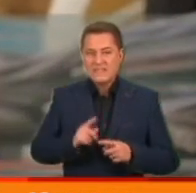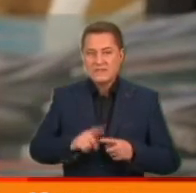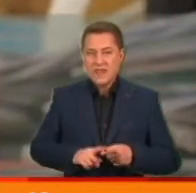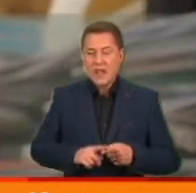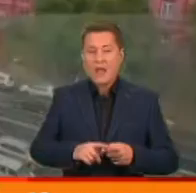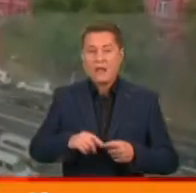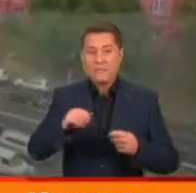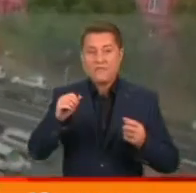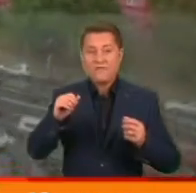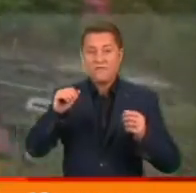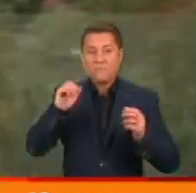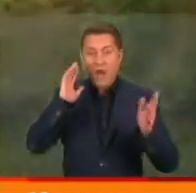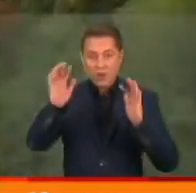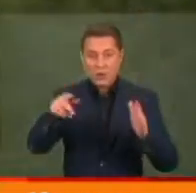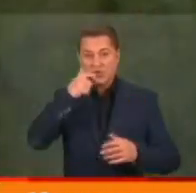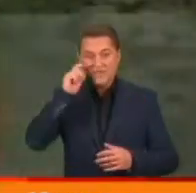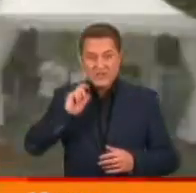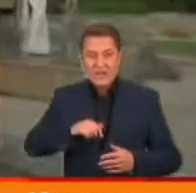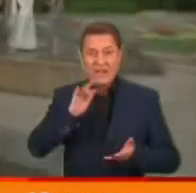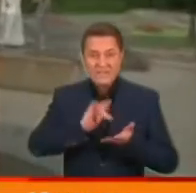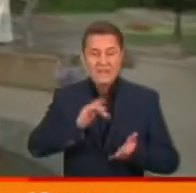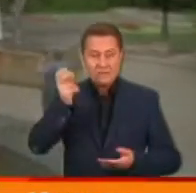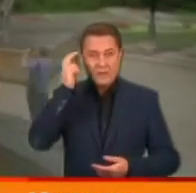парку Шевченка, в центрі Києва.